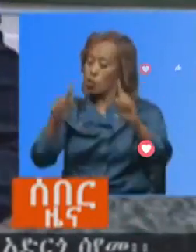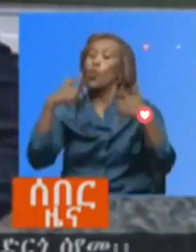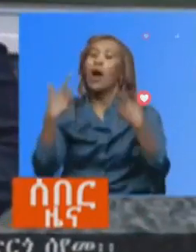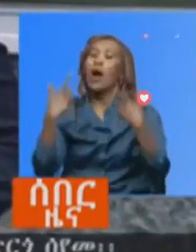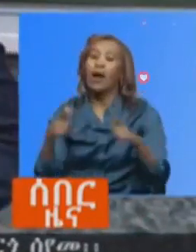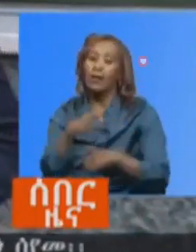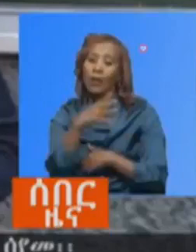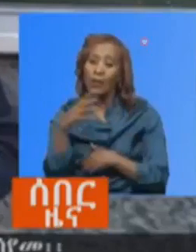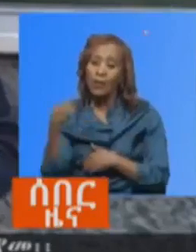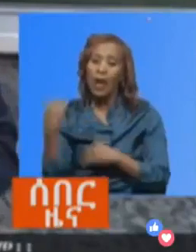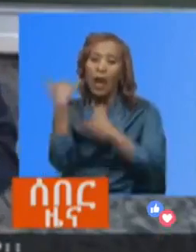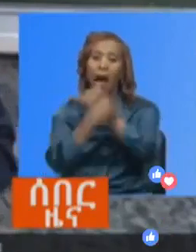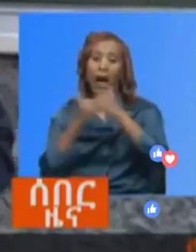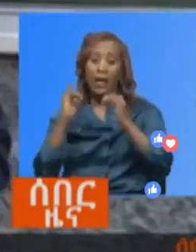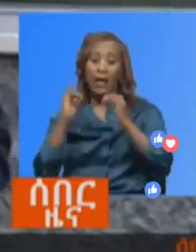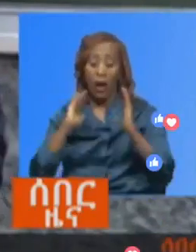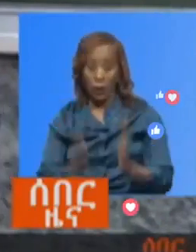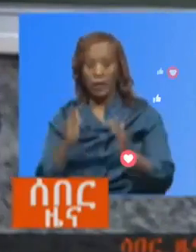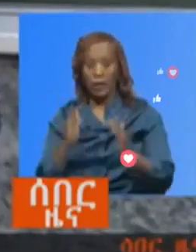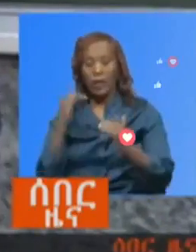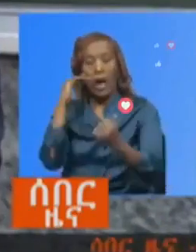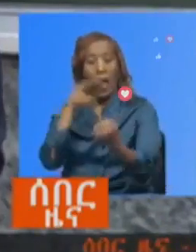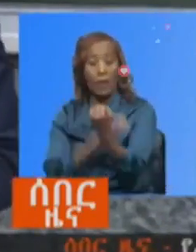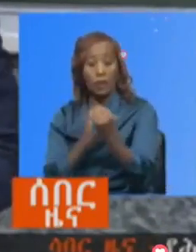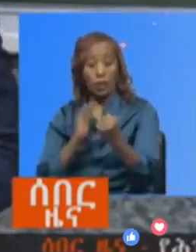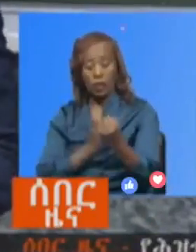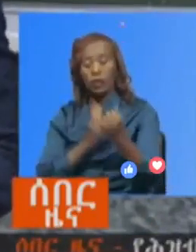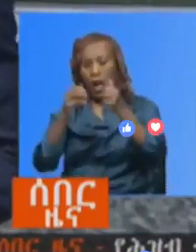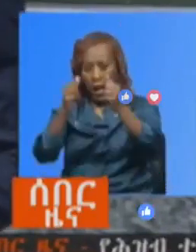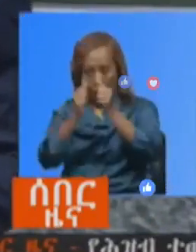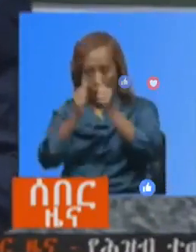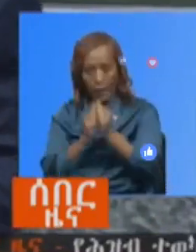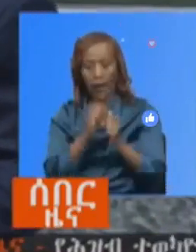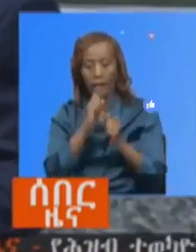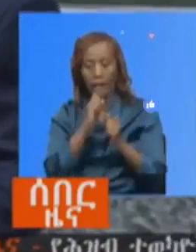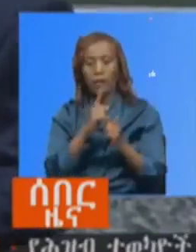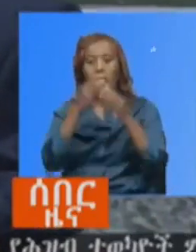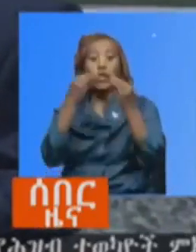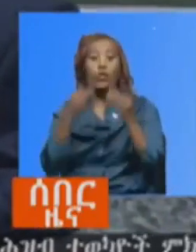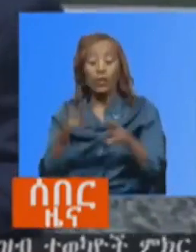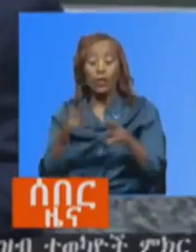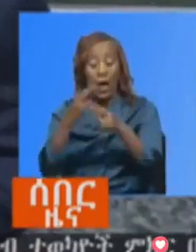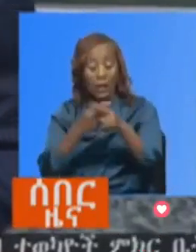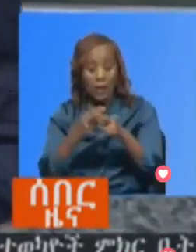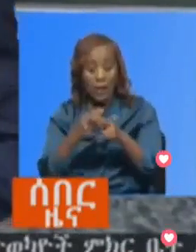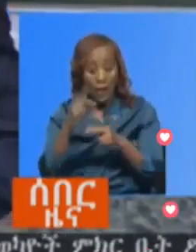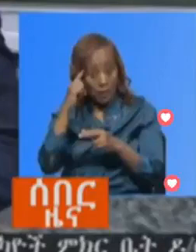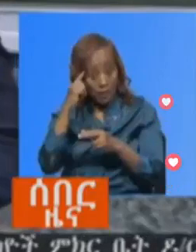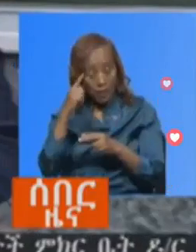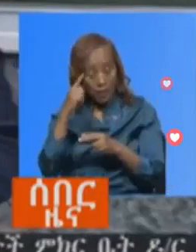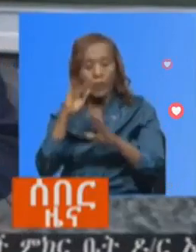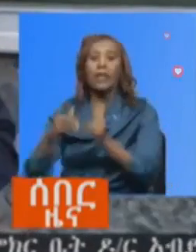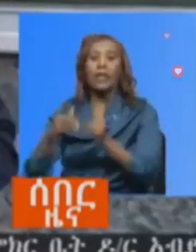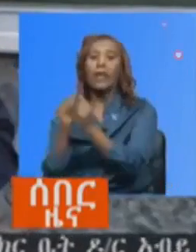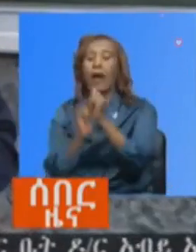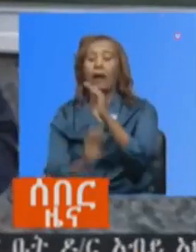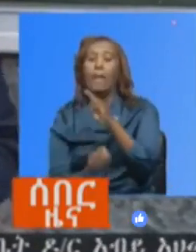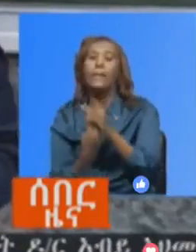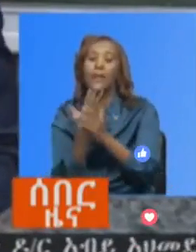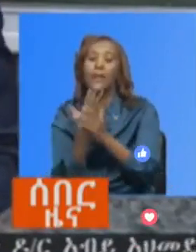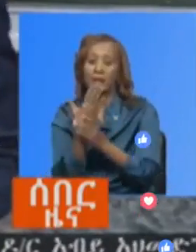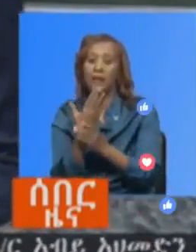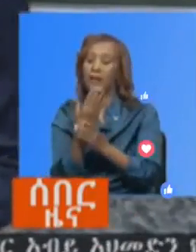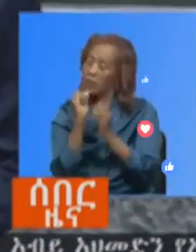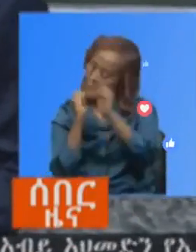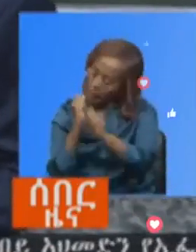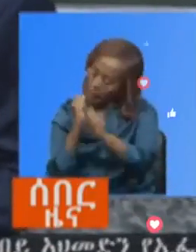አጋጣሚና ሀገራዊ አቅማችንን አቀናጅተን የእጥረትና እጦት አስተሳሰብን በማስቀረት ለጋራ ብልጽግና